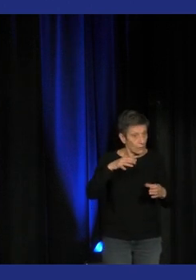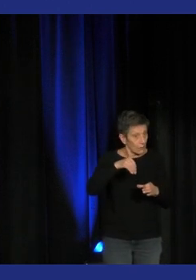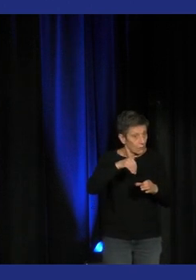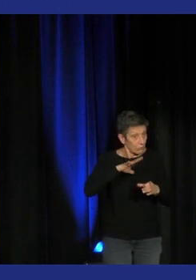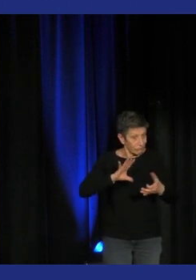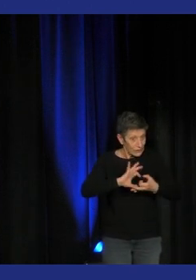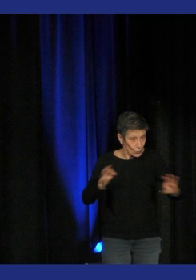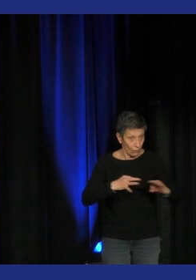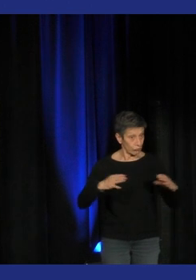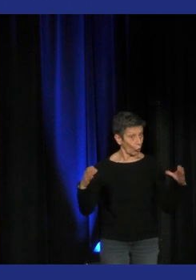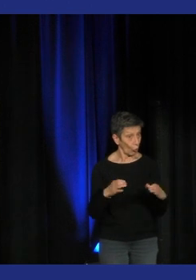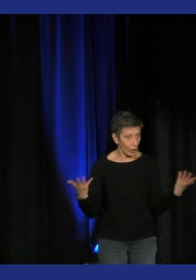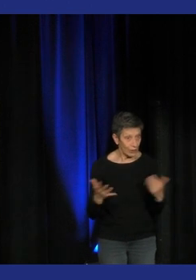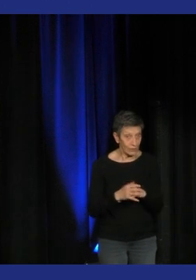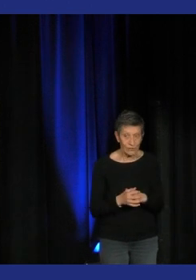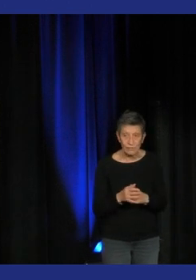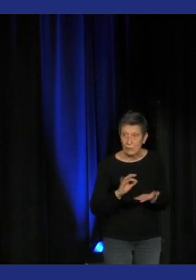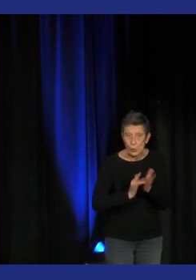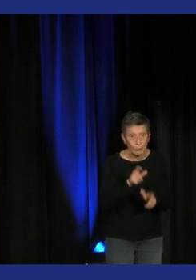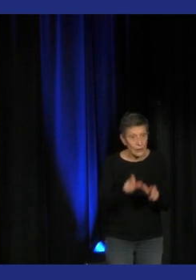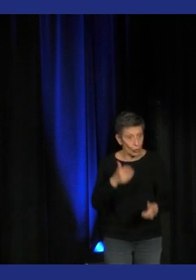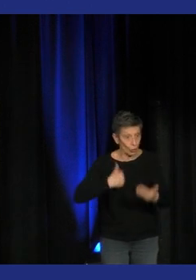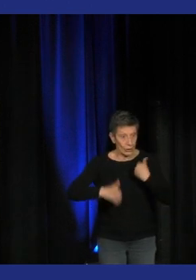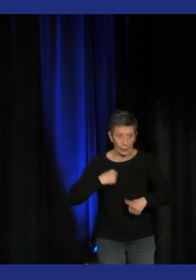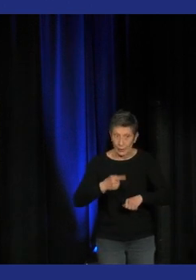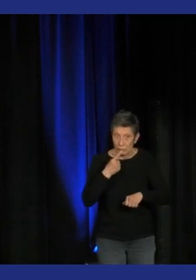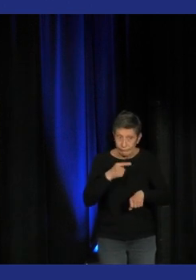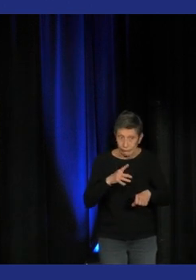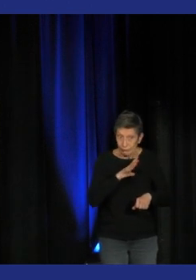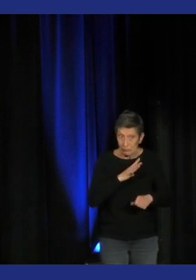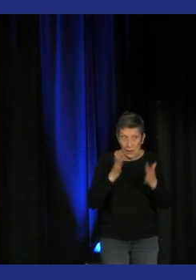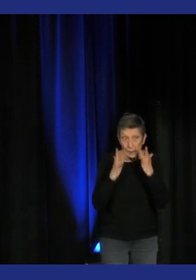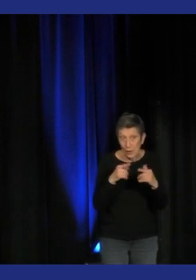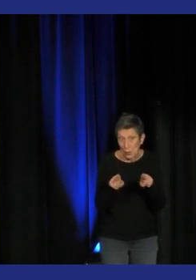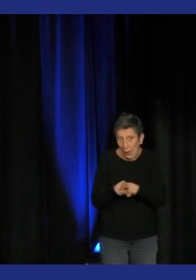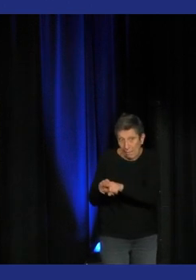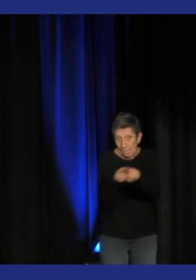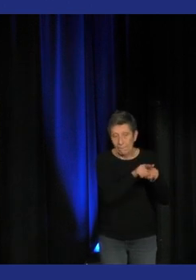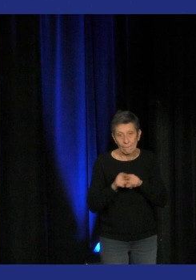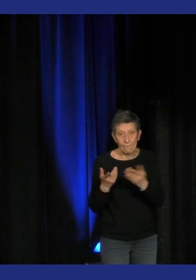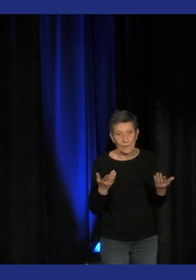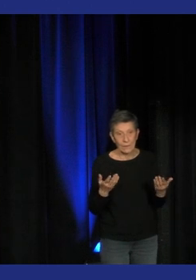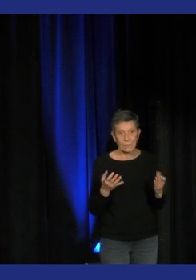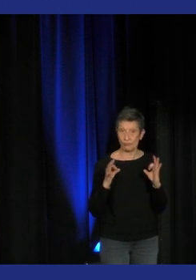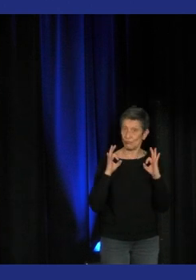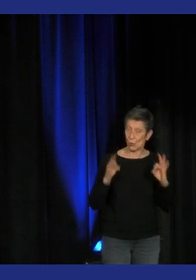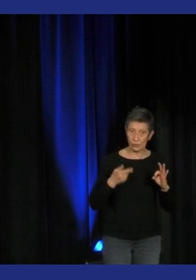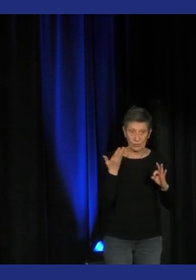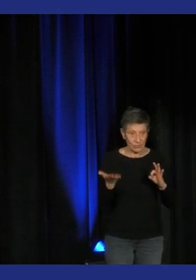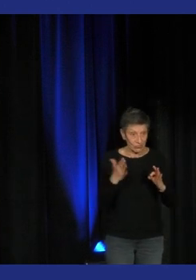qu'on retrouve chez toutes les personnes handicapées. Et c'est comme ça qu'on s'aperçoit que, du coup, ça fait